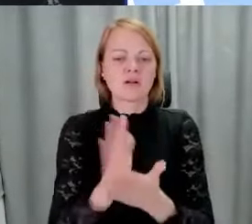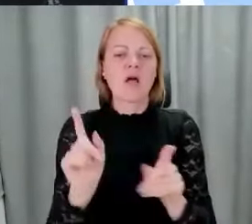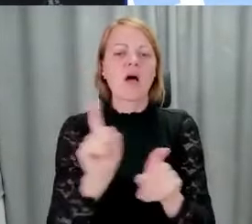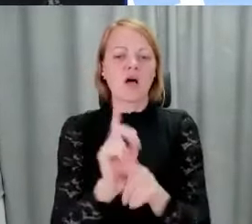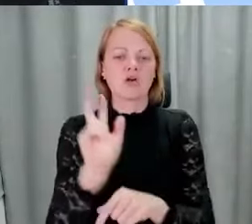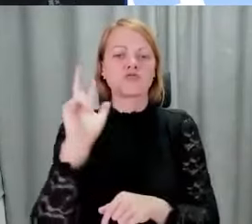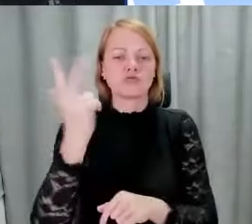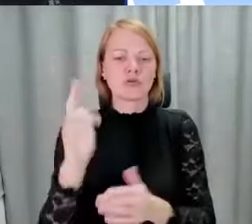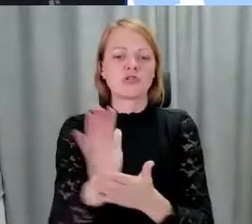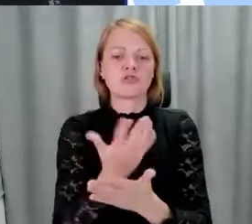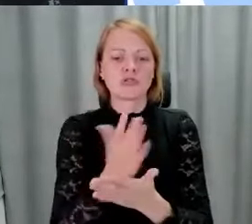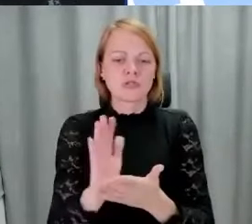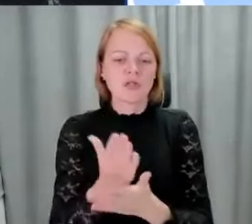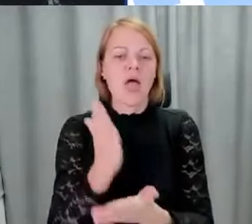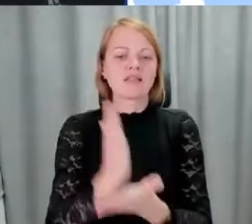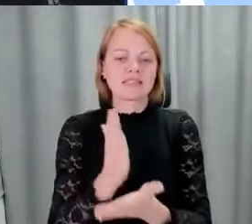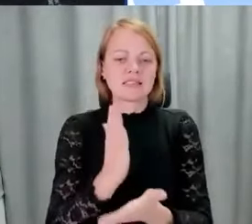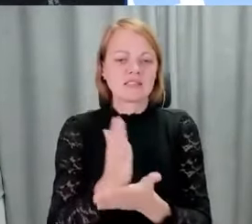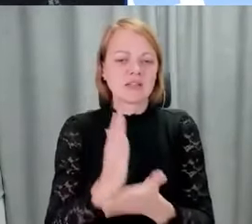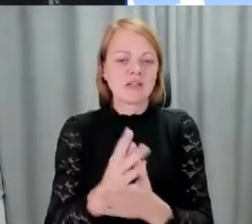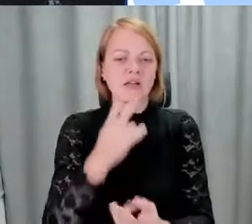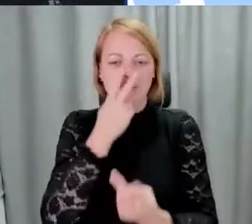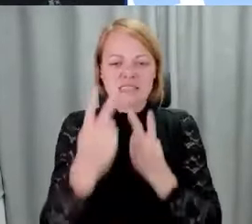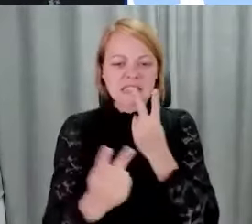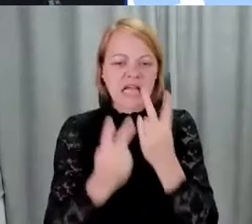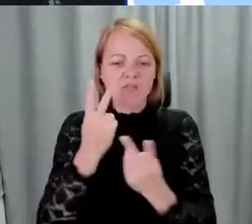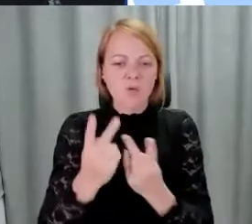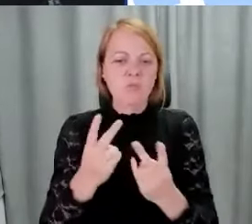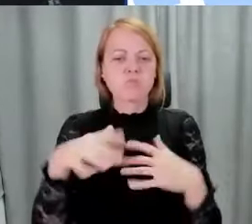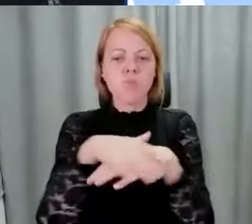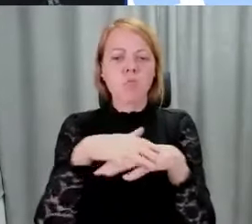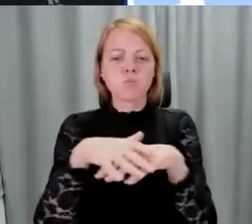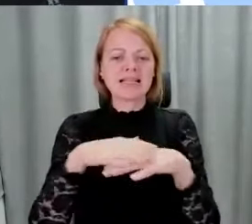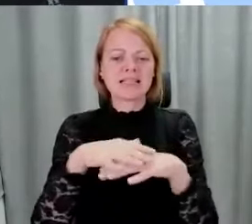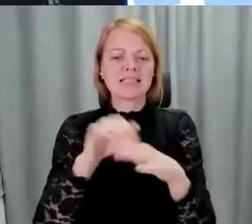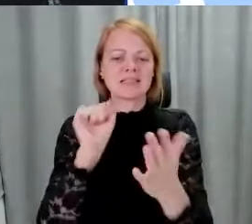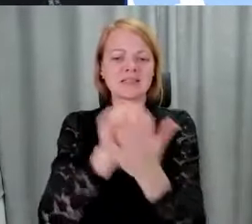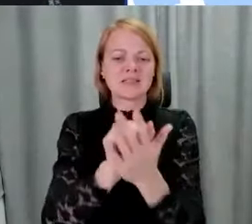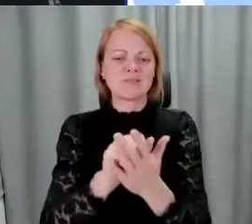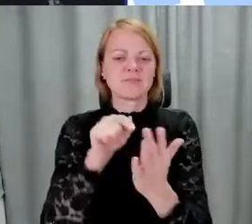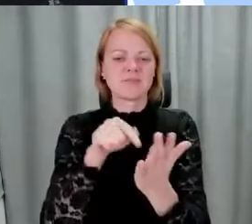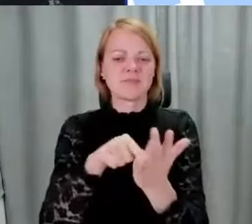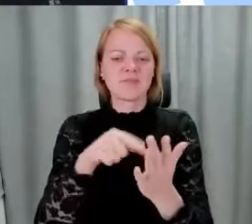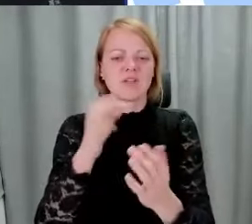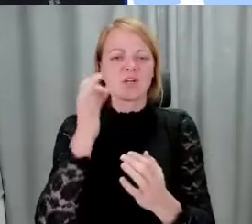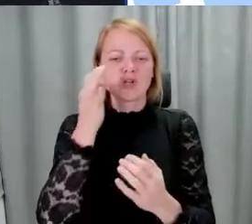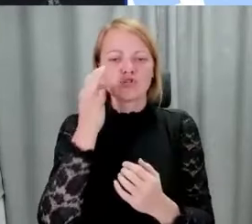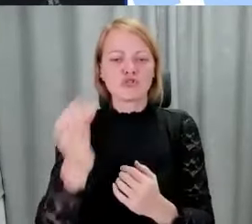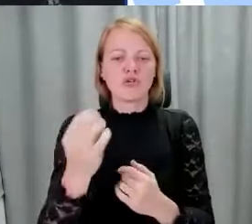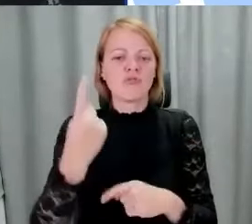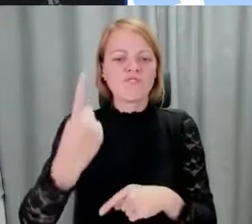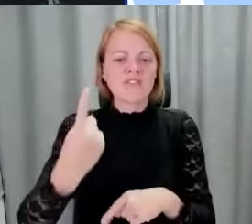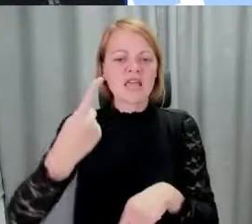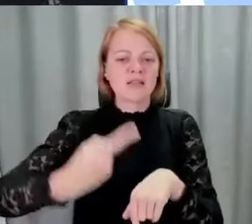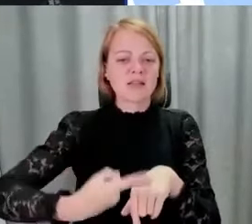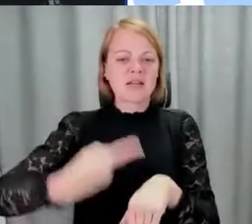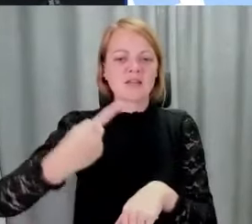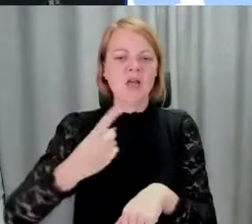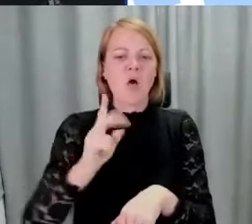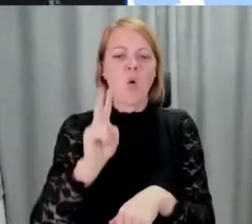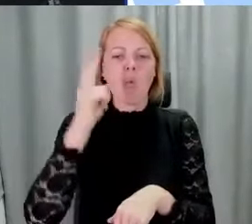jau eksistējošām būvēm, bet skatoties uz to publicēto patvērtņu būvnormatīvu, tieši vienu reizi tiek pieminēta arī otra